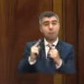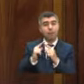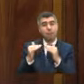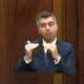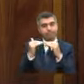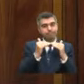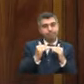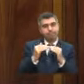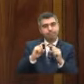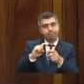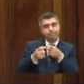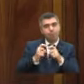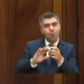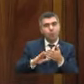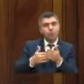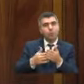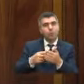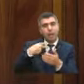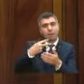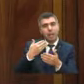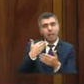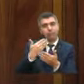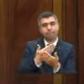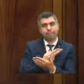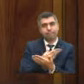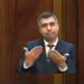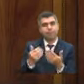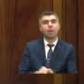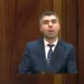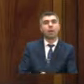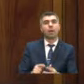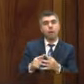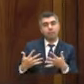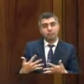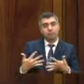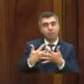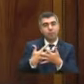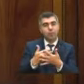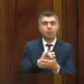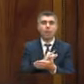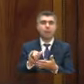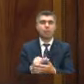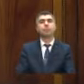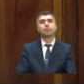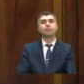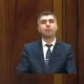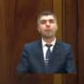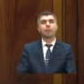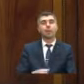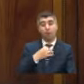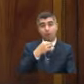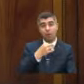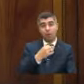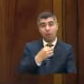إلى درجة تبادل النعوت القدحية فيما بينها، فكانت تحالفا داخل التحالف بل تحالفا ضد هذا